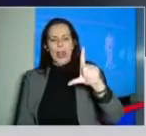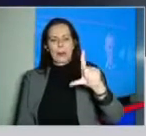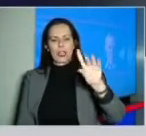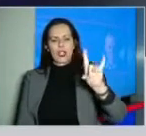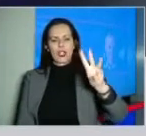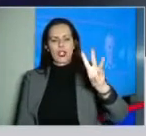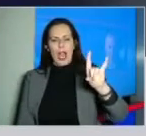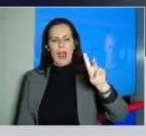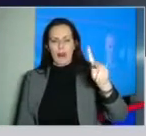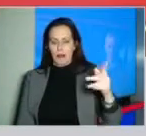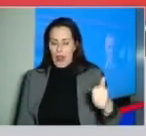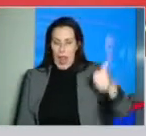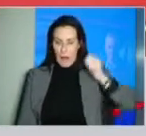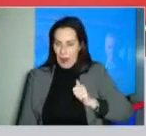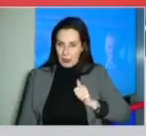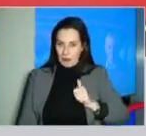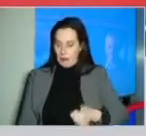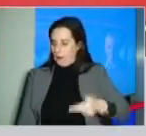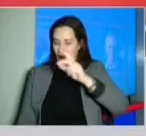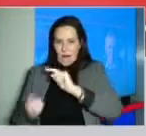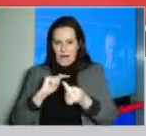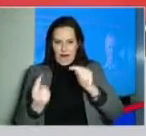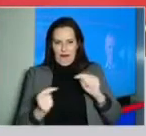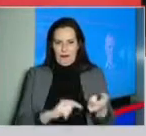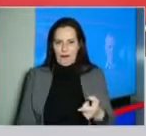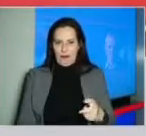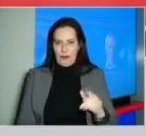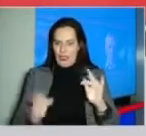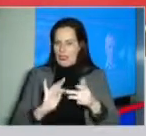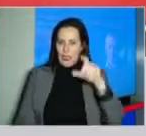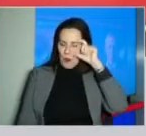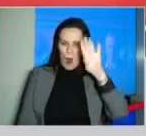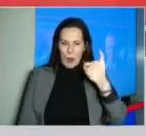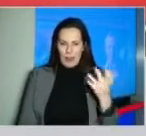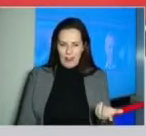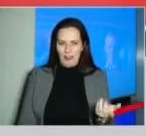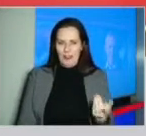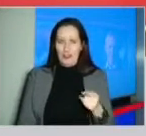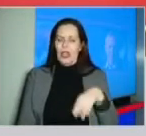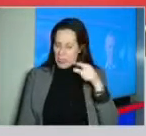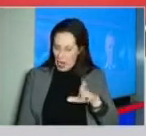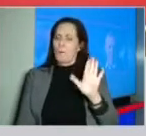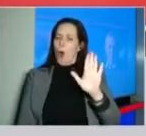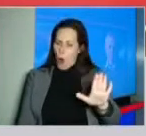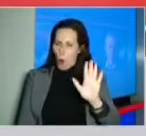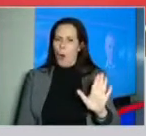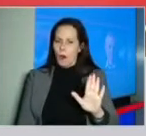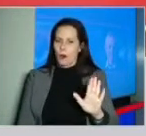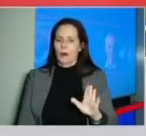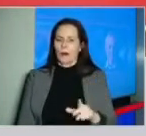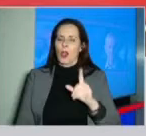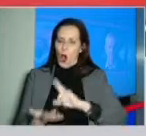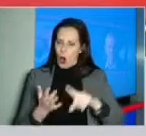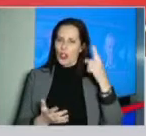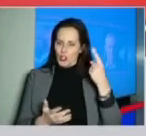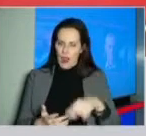הרמטכ"ל הזה, נגד הרמטכ"ל הזה, נגד האלוף הזה, נגד בוגי, נגד שלושתם, הולך להיות שם מה שחוקים. חודש